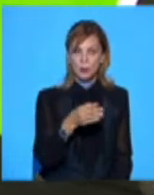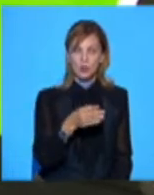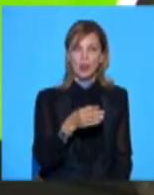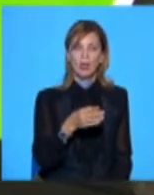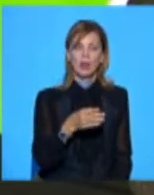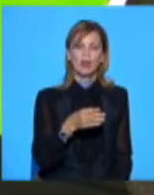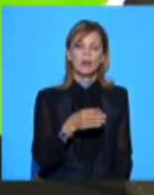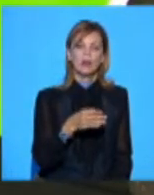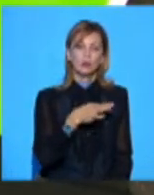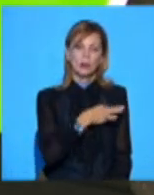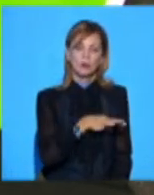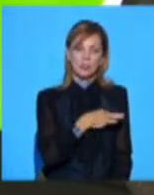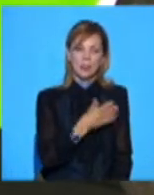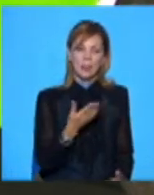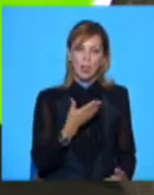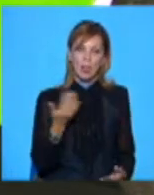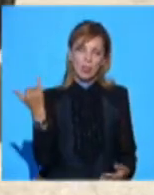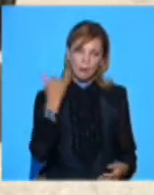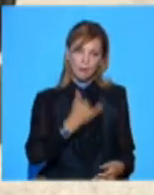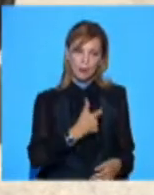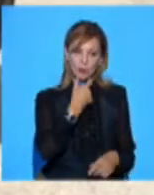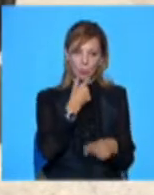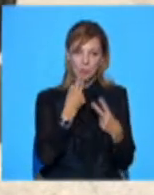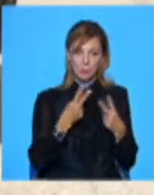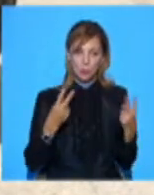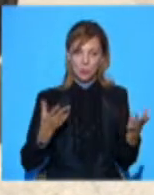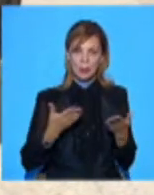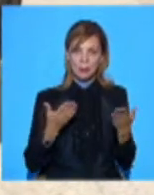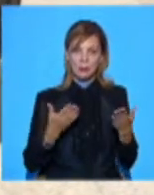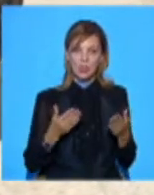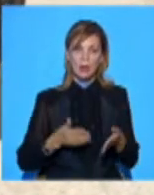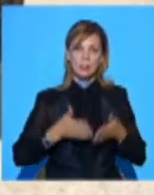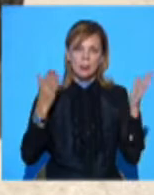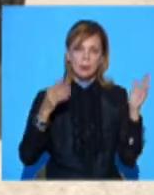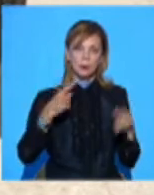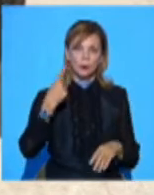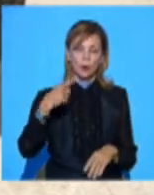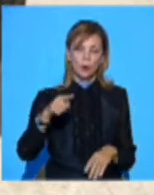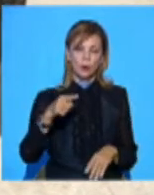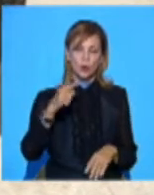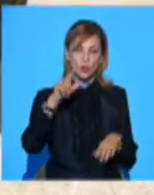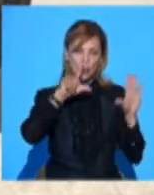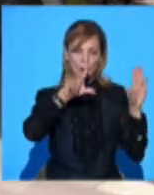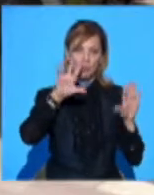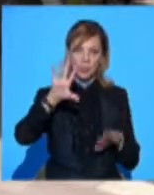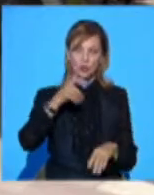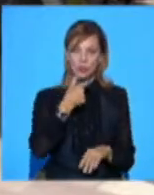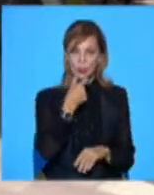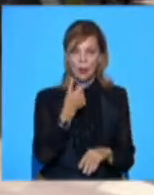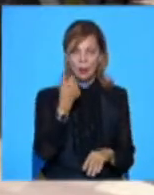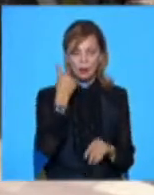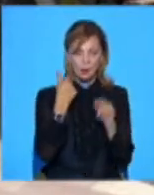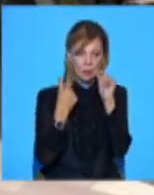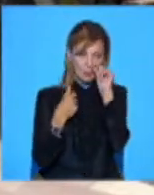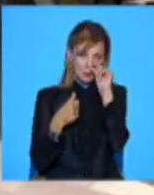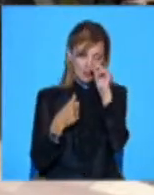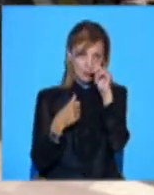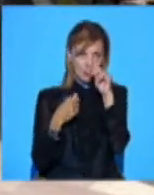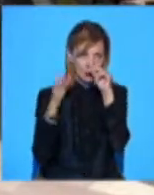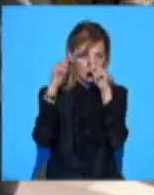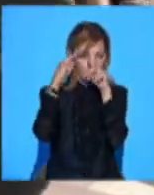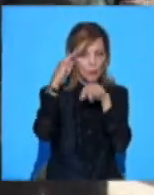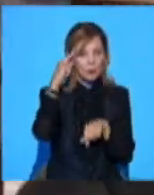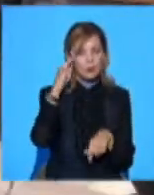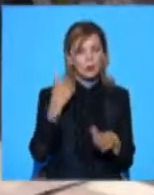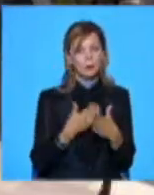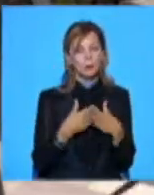din Craiova, care vine într-un an important în care Unitatea de Învățământ sărbătorește 75 de ani de la înființare. Manifestarea a fost gândită